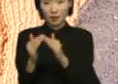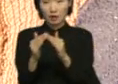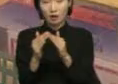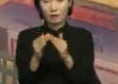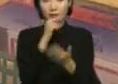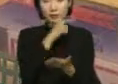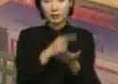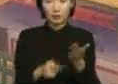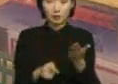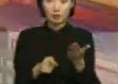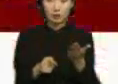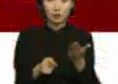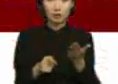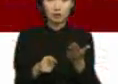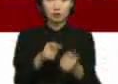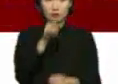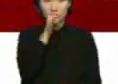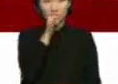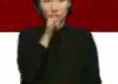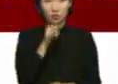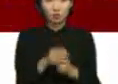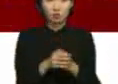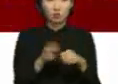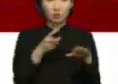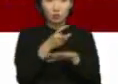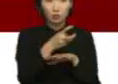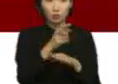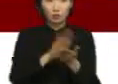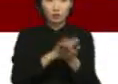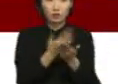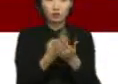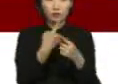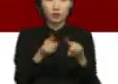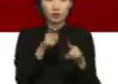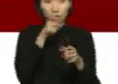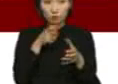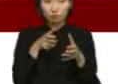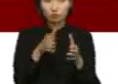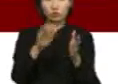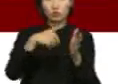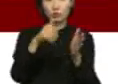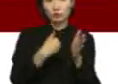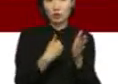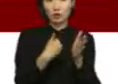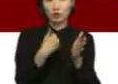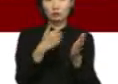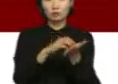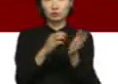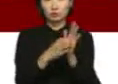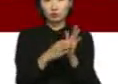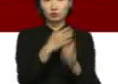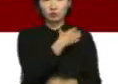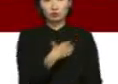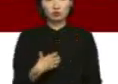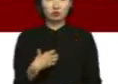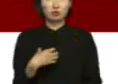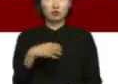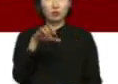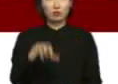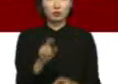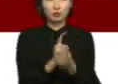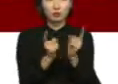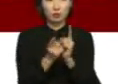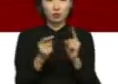남았으니까 아 여튼 제정 평가 이런 법이라는 하수도공사 이런 부분을 강동 보충하고 서로 고도 맞게 다 이렇게